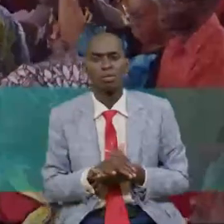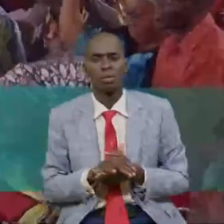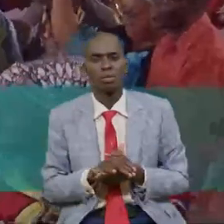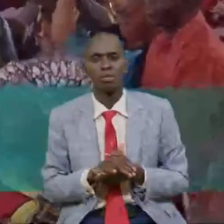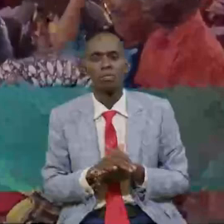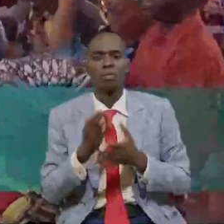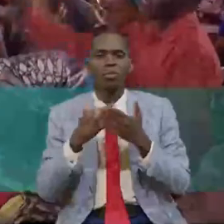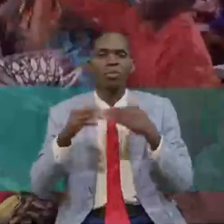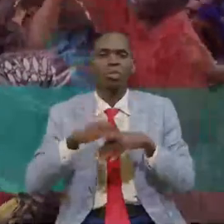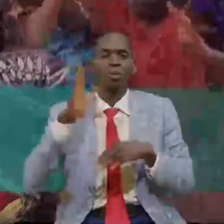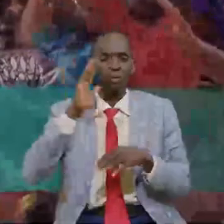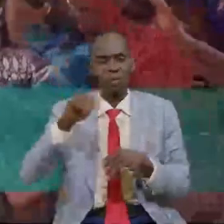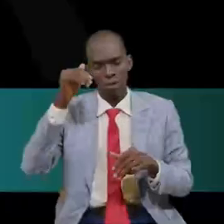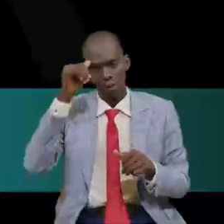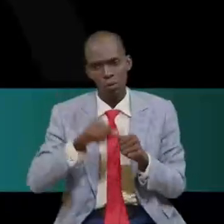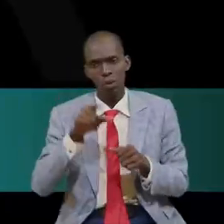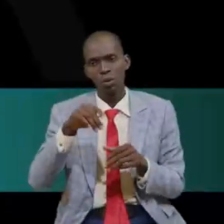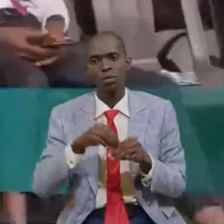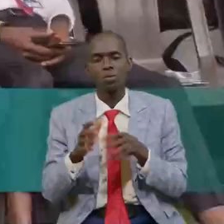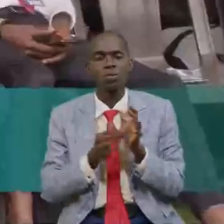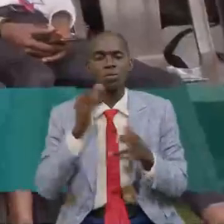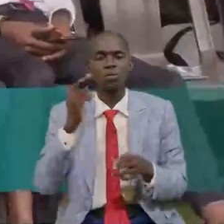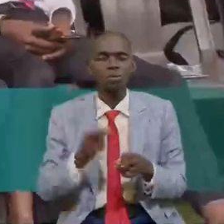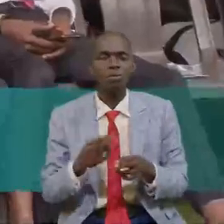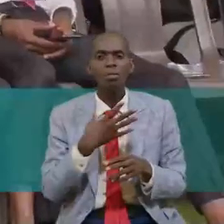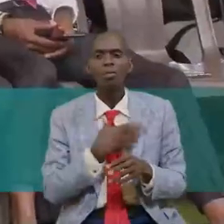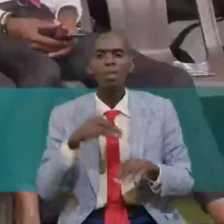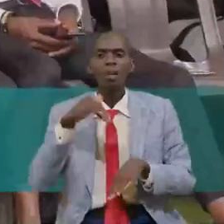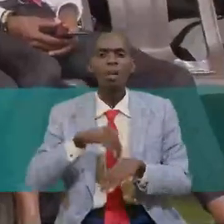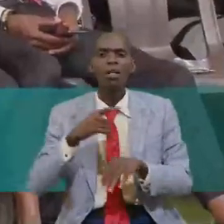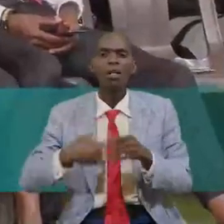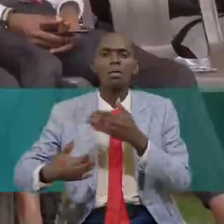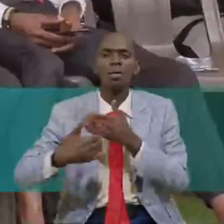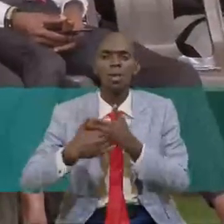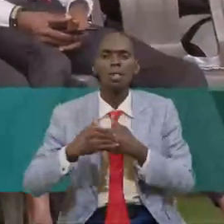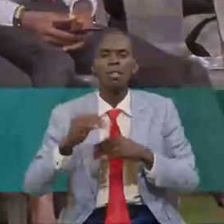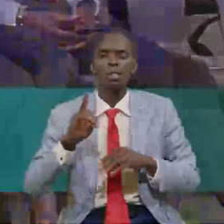Le ciel va te reconnaître. Et derrière là-bas,